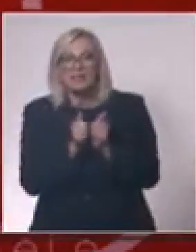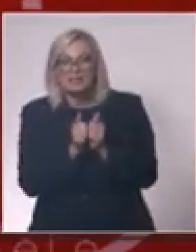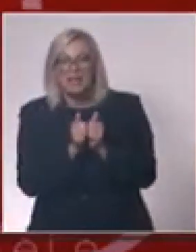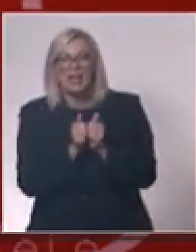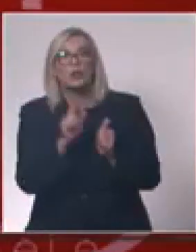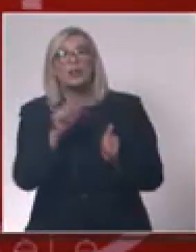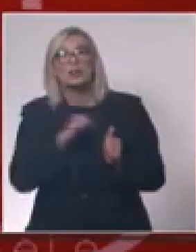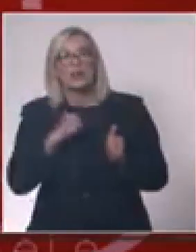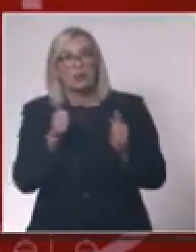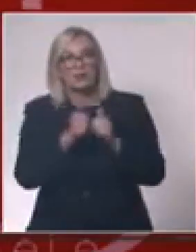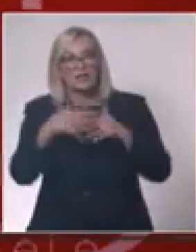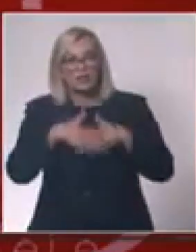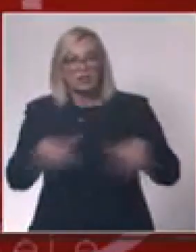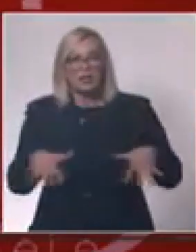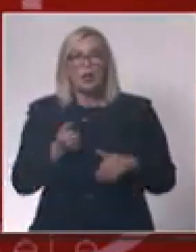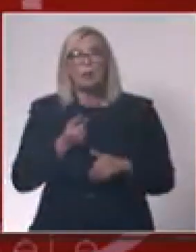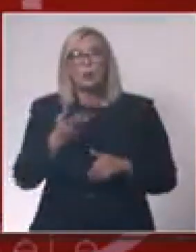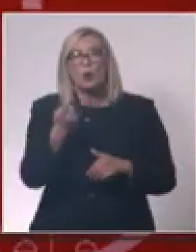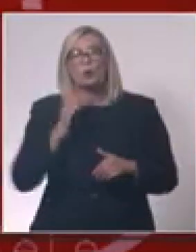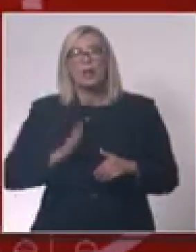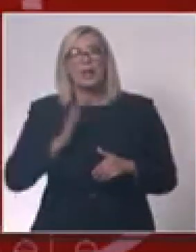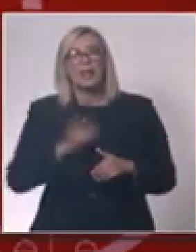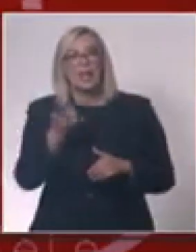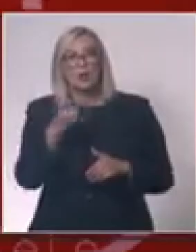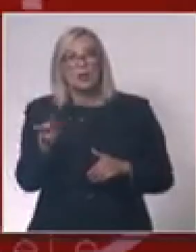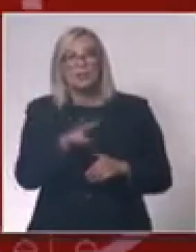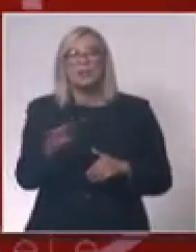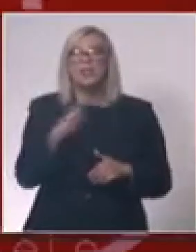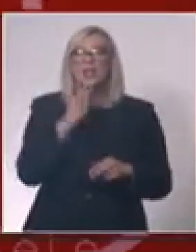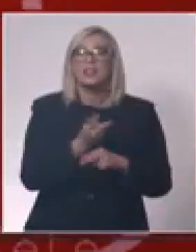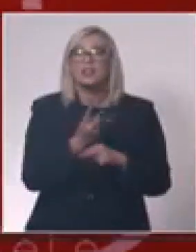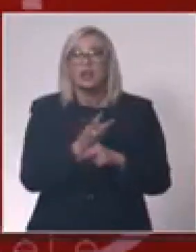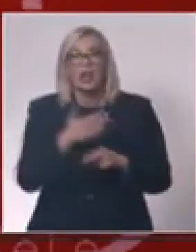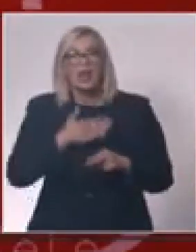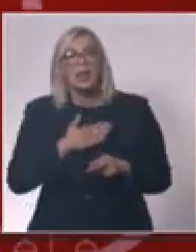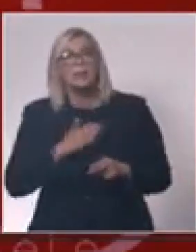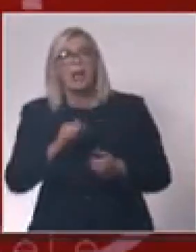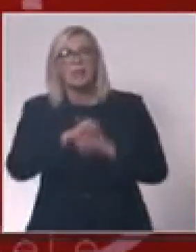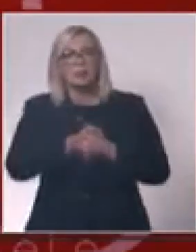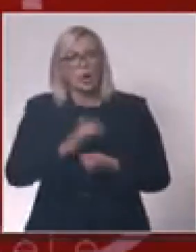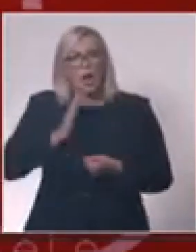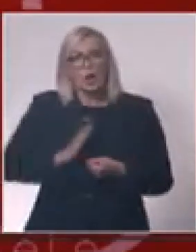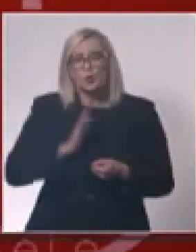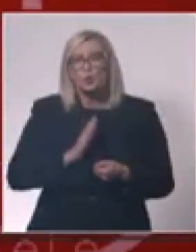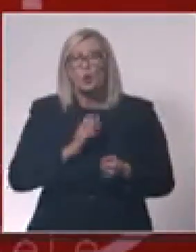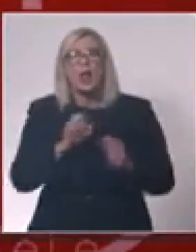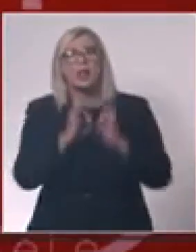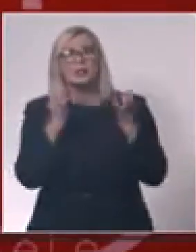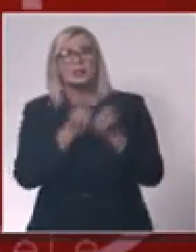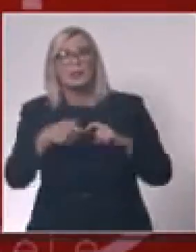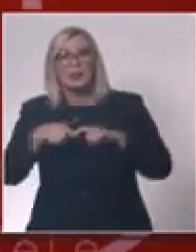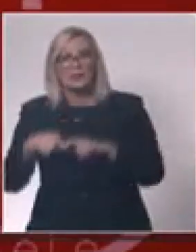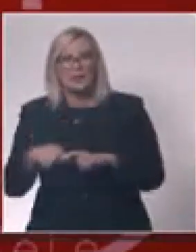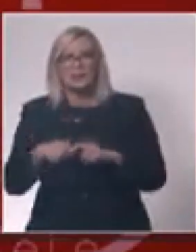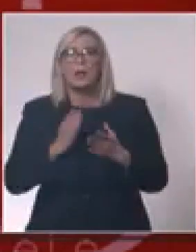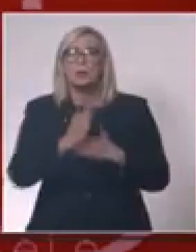граница. Многу од граѓаните на двете земји споделуваат историја, култура, семени врски, најважно од се заеднички стремежи за